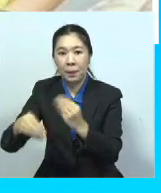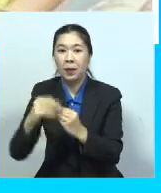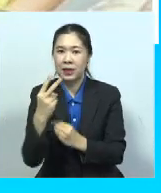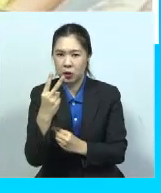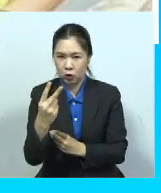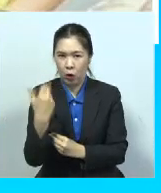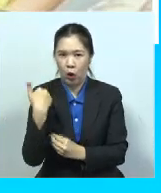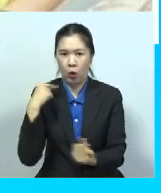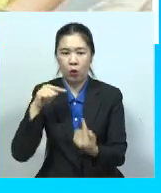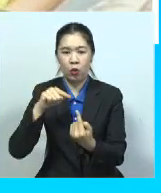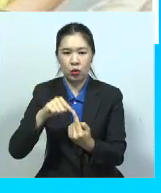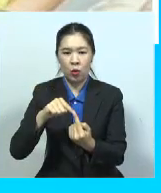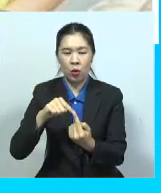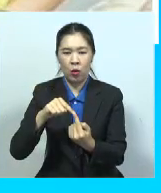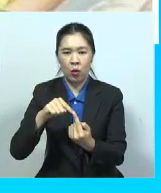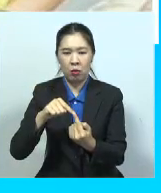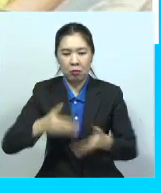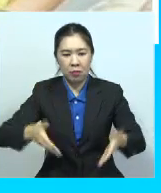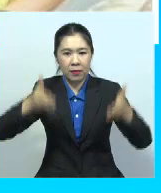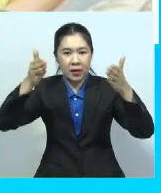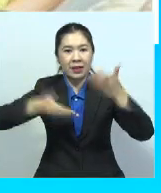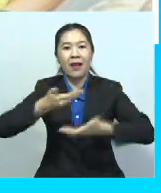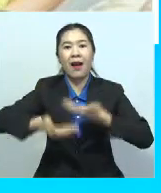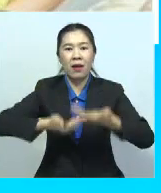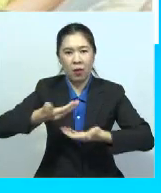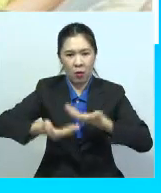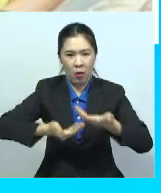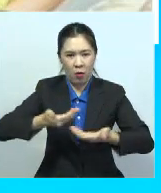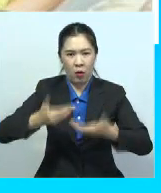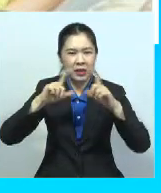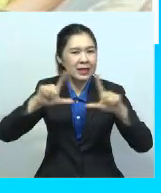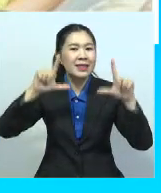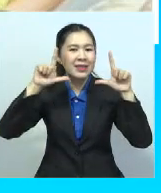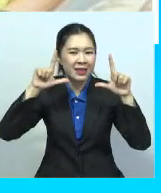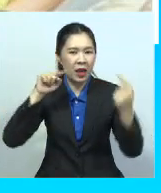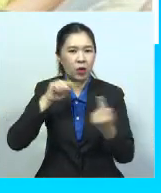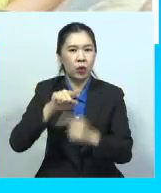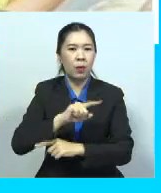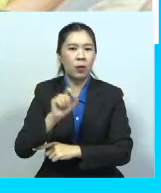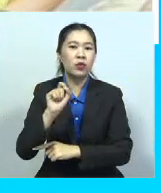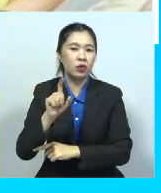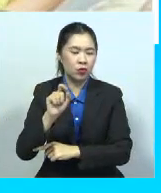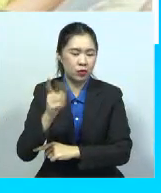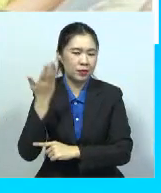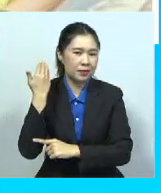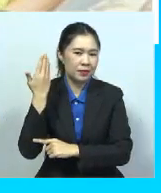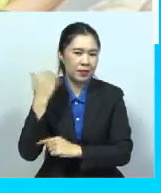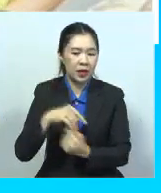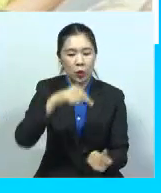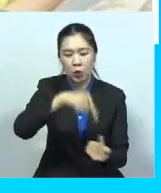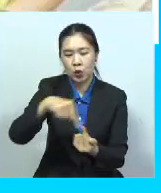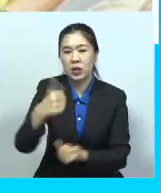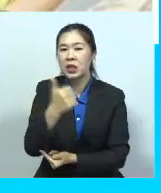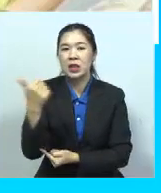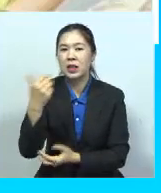ณแถวห้างย่านดังซึ่งเกิดเมื่อวันศุกร์เหมือนกัน ครับ ค่ะค่ะก็คือมีจุดอื่